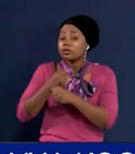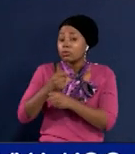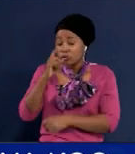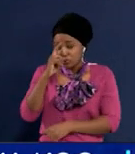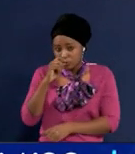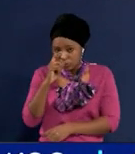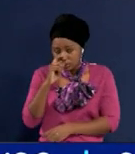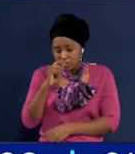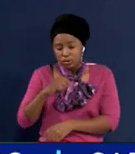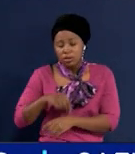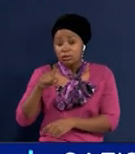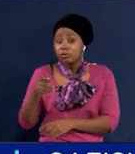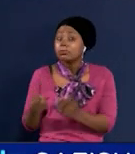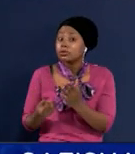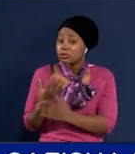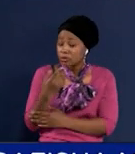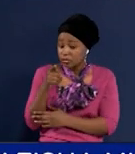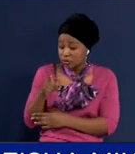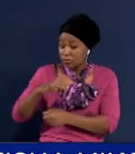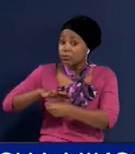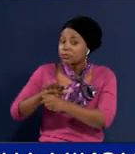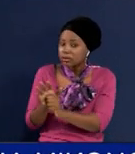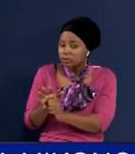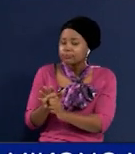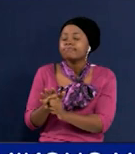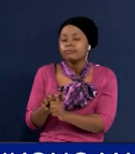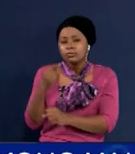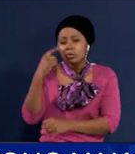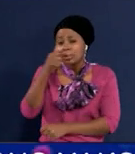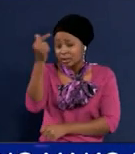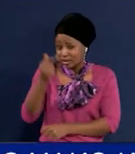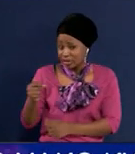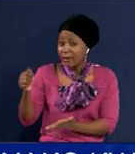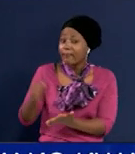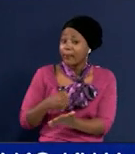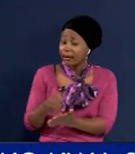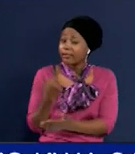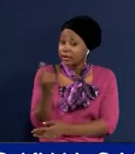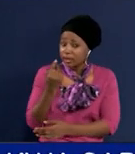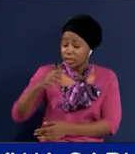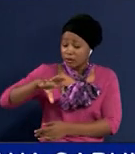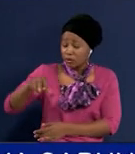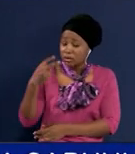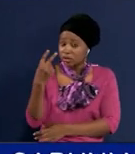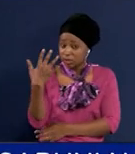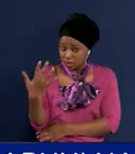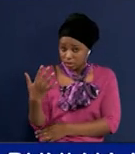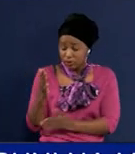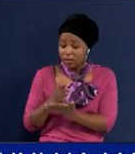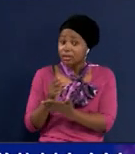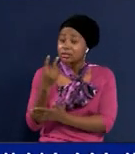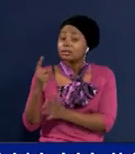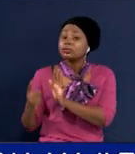Lakini wakati huu ambapo kuna mlipuko wa ugonjwa wa corona na tumeweza kuona kwa Tanzania bara peke yake mikoa 25 kati ya